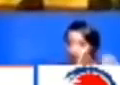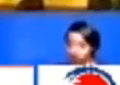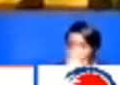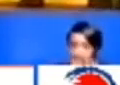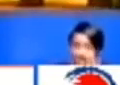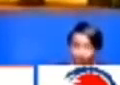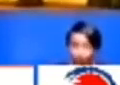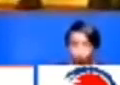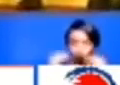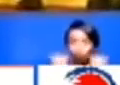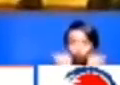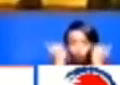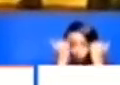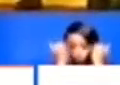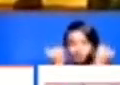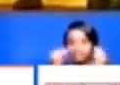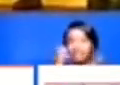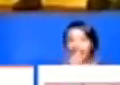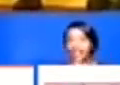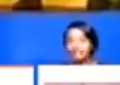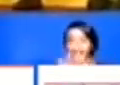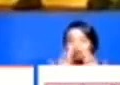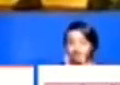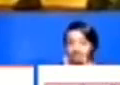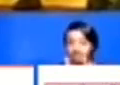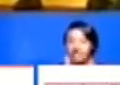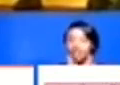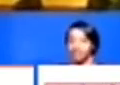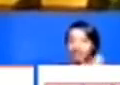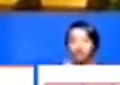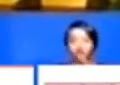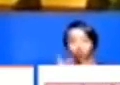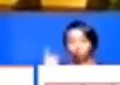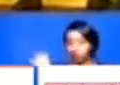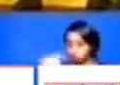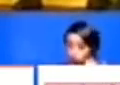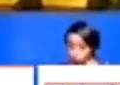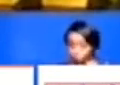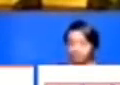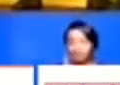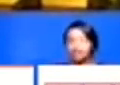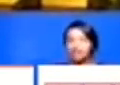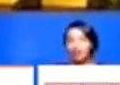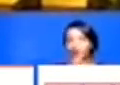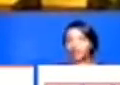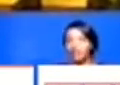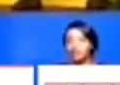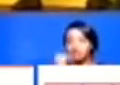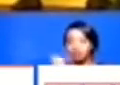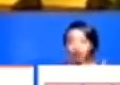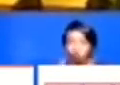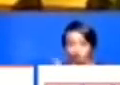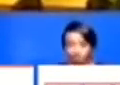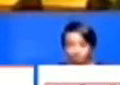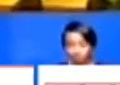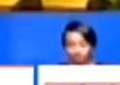era nga bw'olaba abantu abo bonna bonna kati balindiridde ssentebe w'akakiiko k'ebyokulonda wafula Chebukati wafula Chebukati